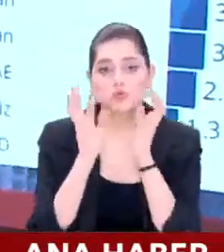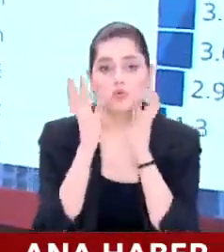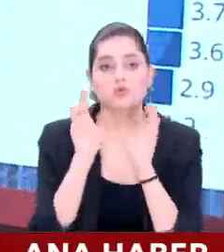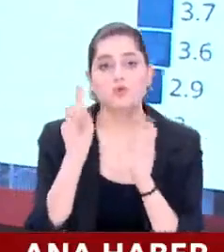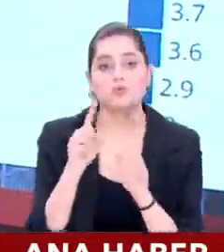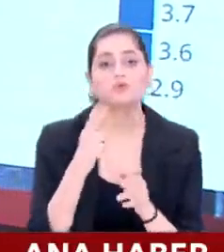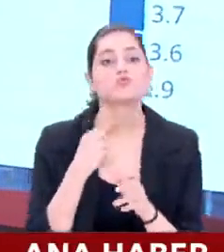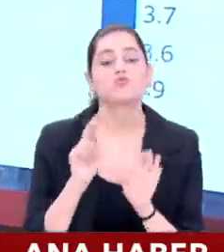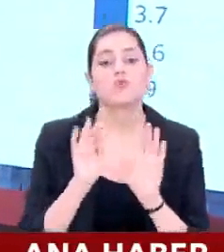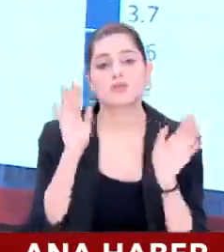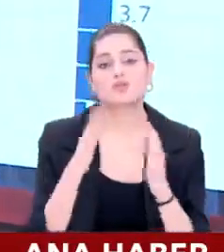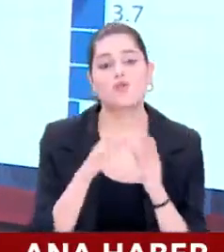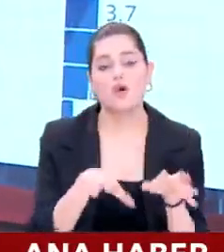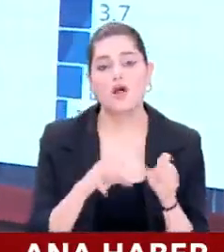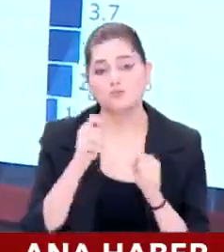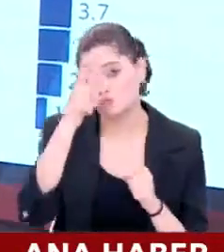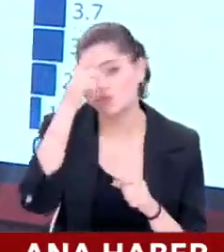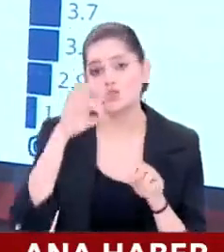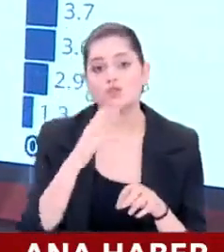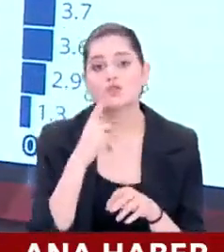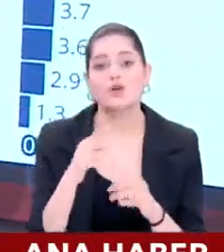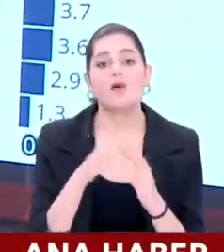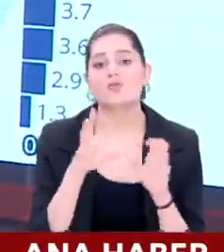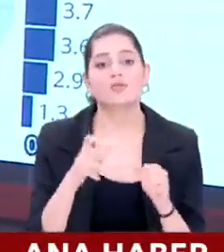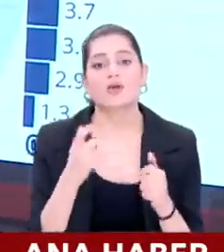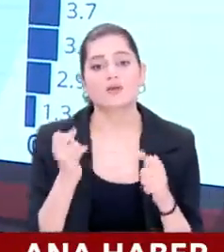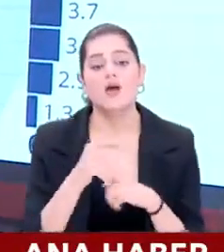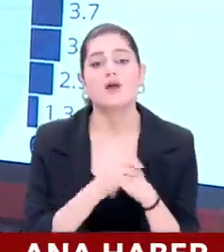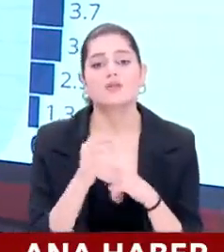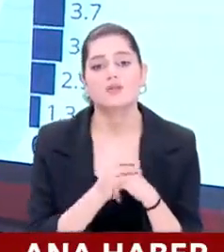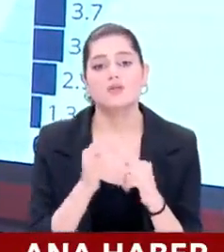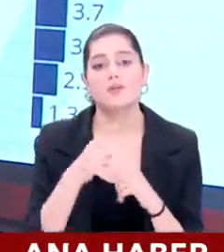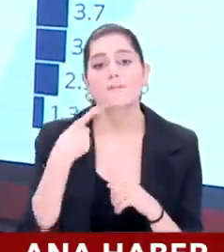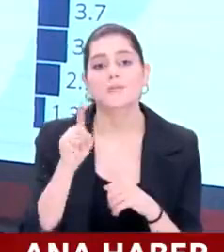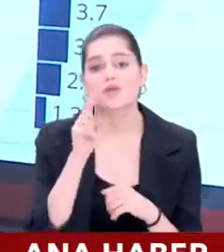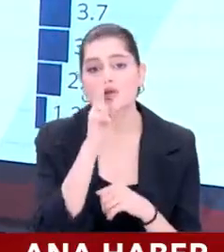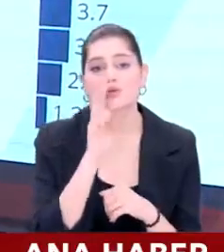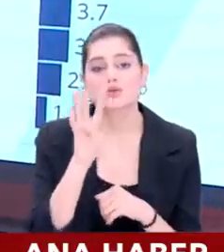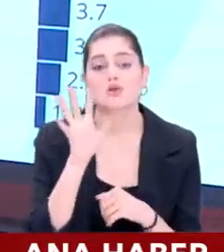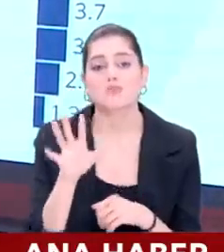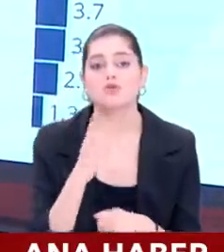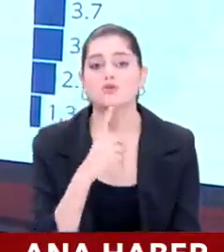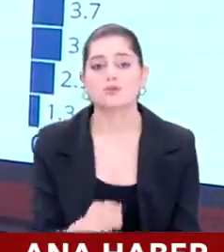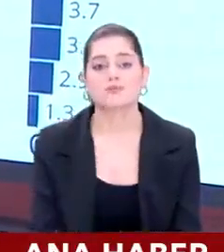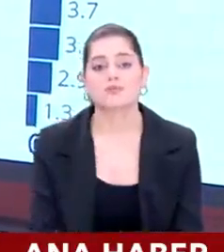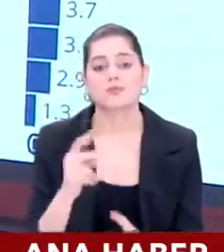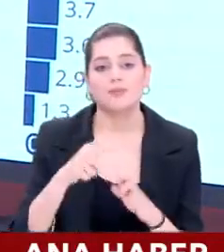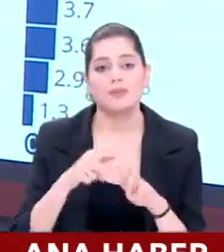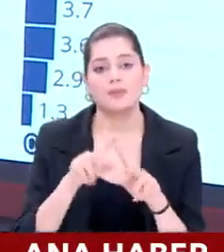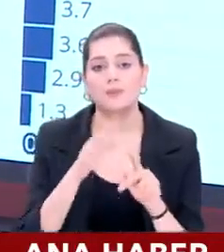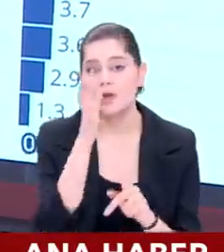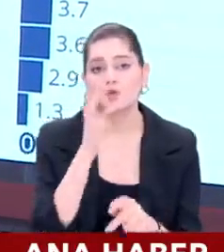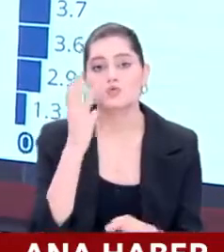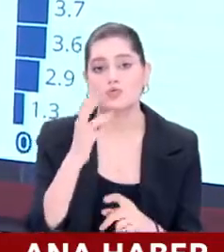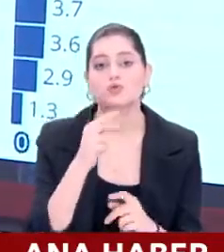Rus vatandaşı Ev Almış nereden almışlar Antalya 1.245 bakınız İranlılar